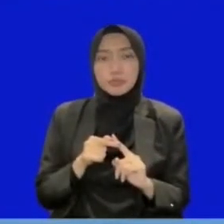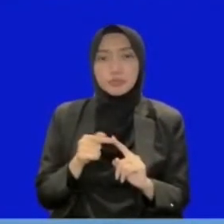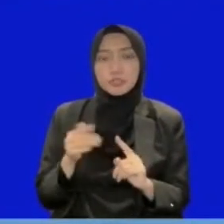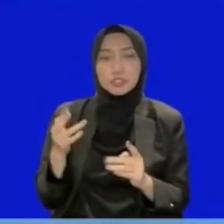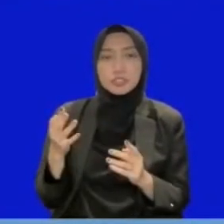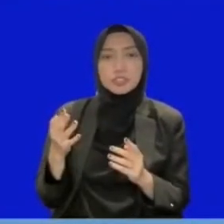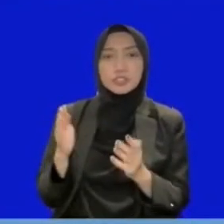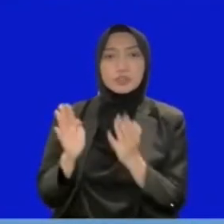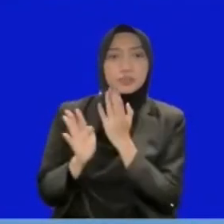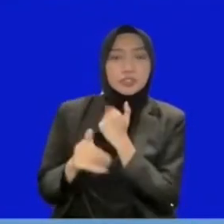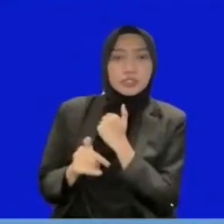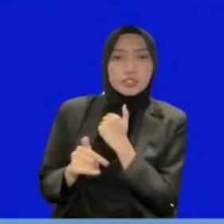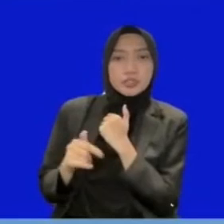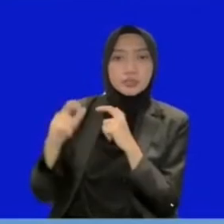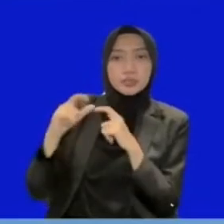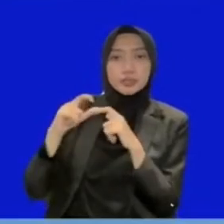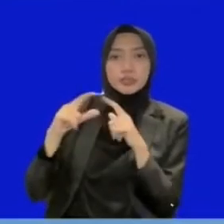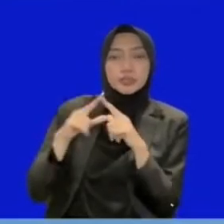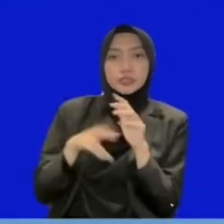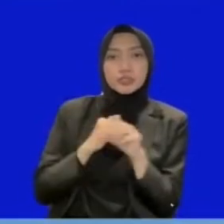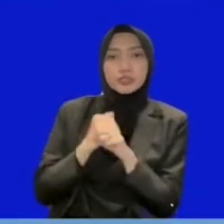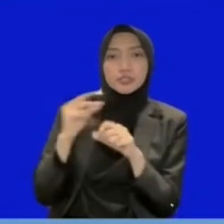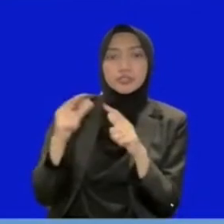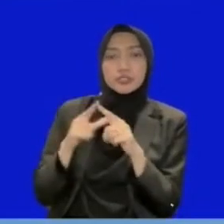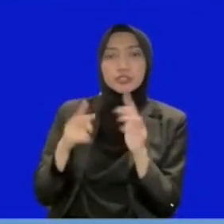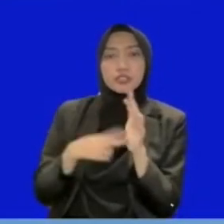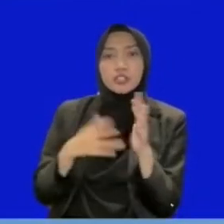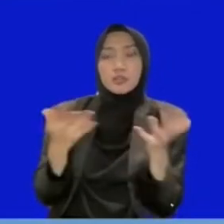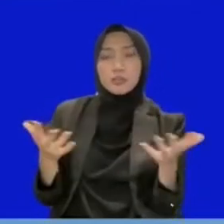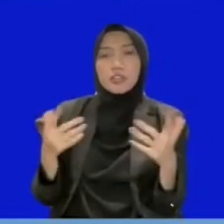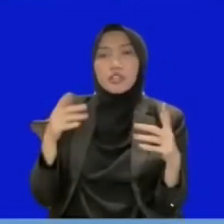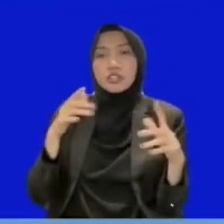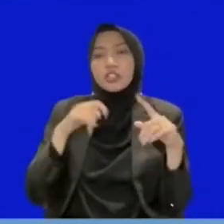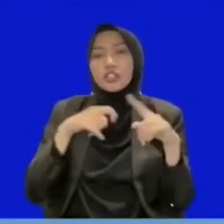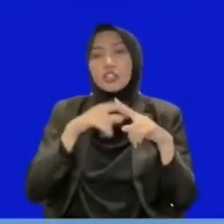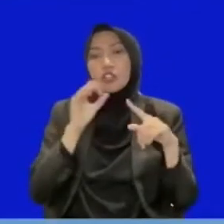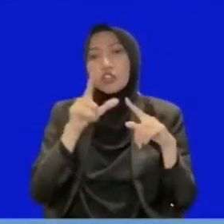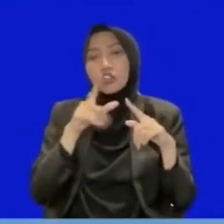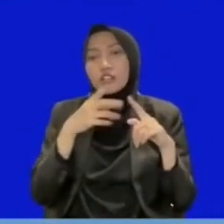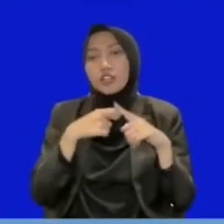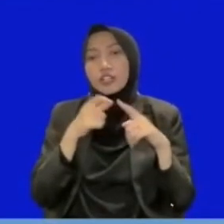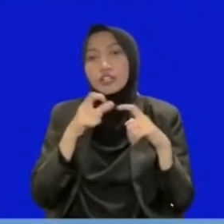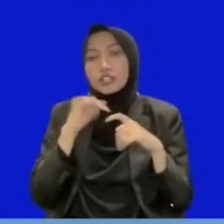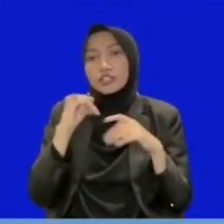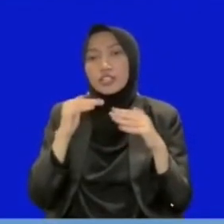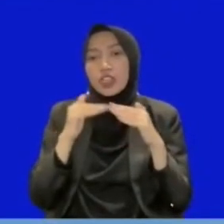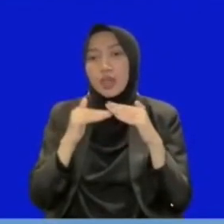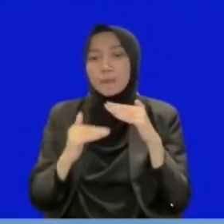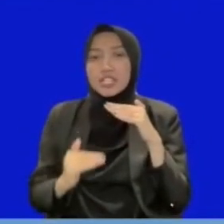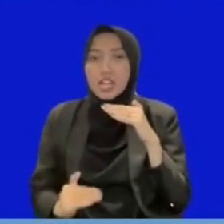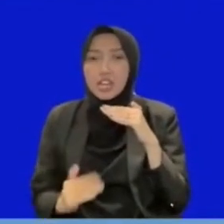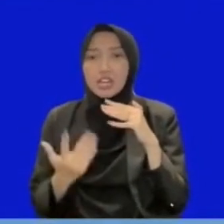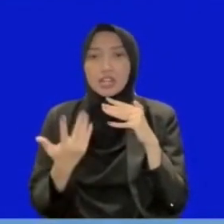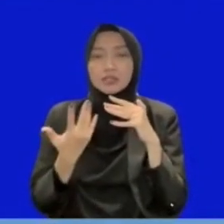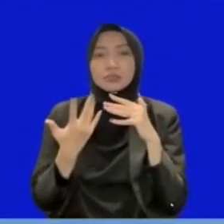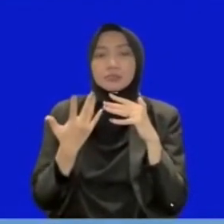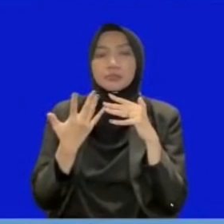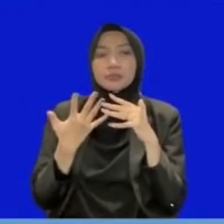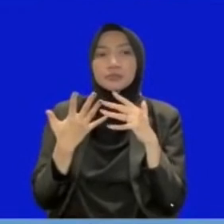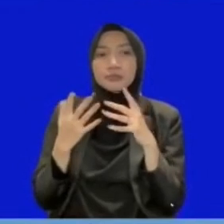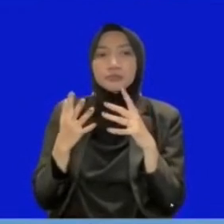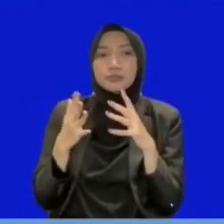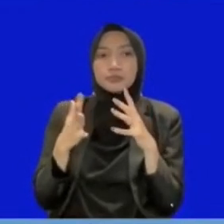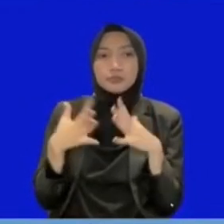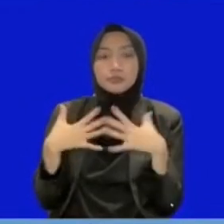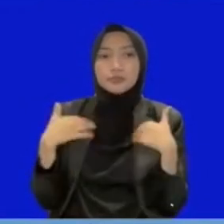ke OUV-nya Sangiran adalah koleksi kemudian juga lapisan stratigrafinya gitu ya. Kita melakukan penyelamatan